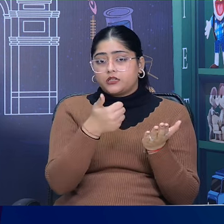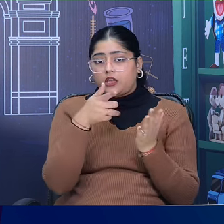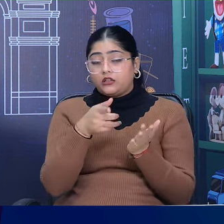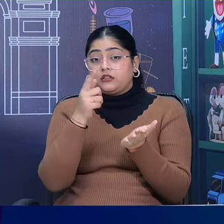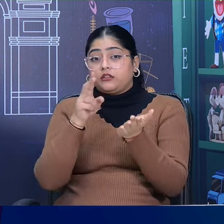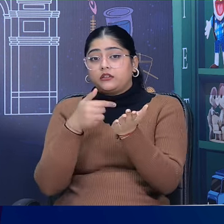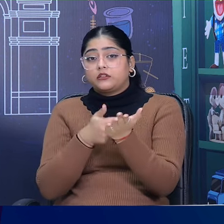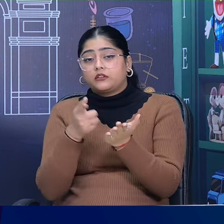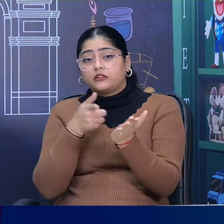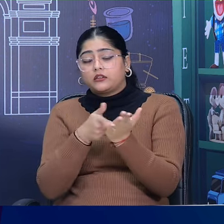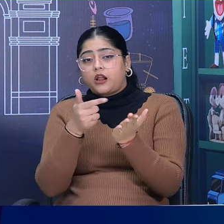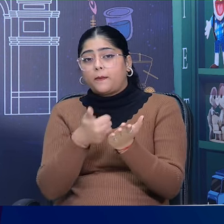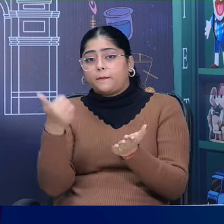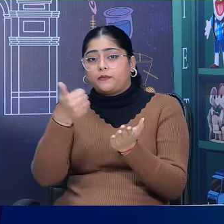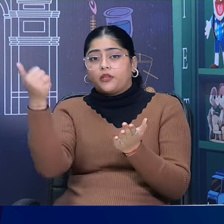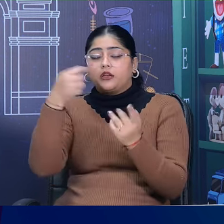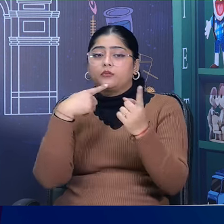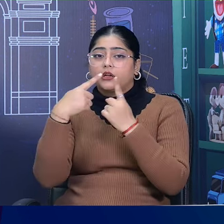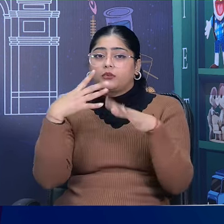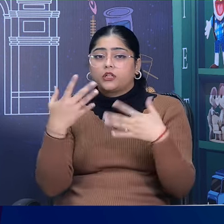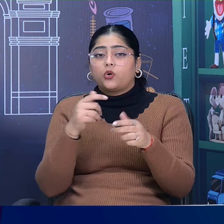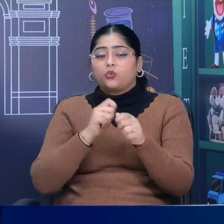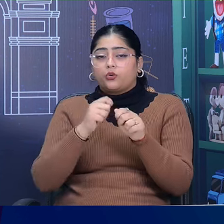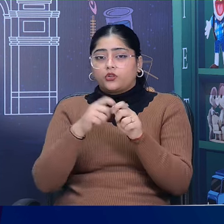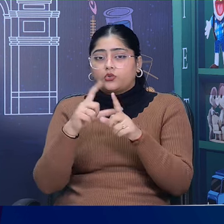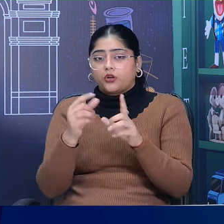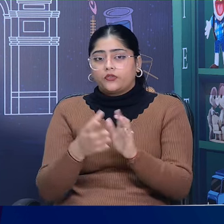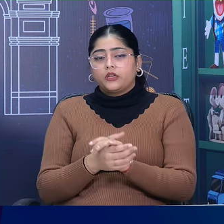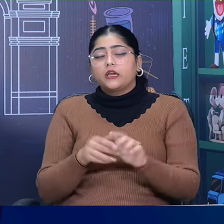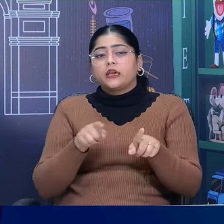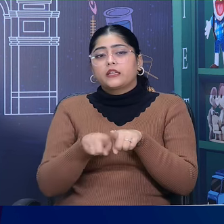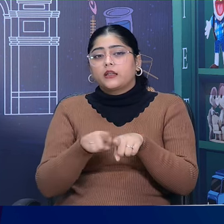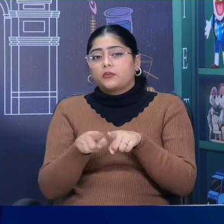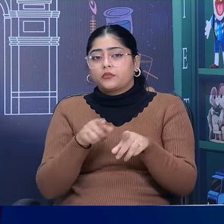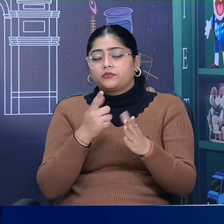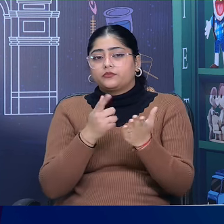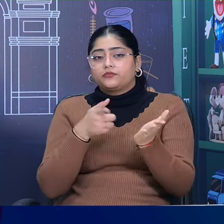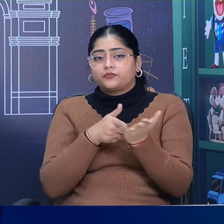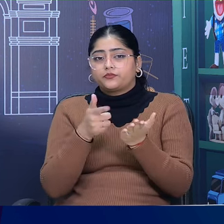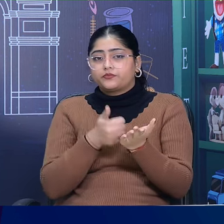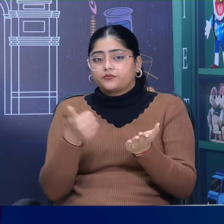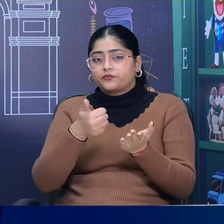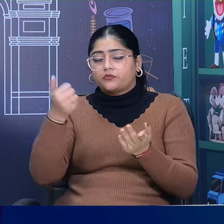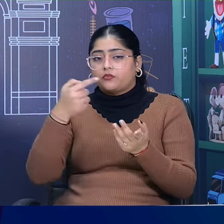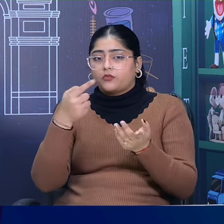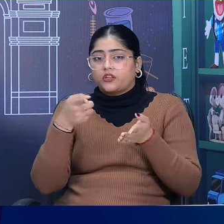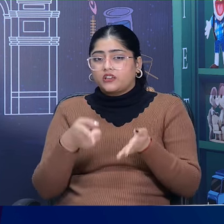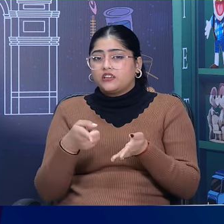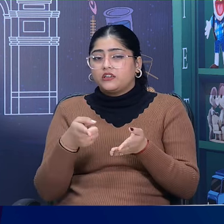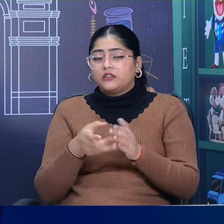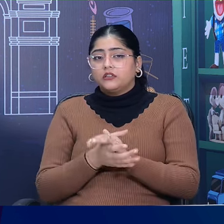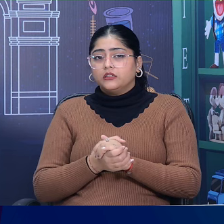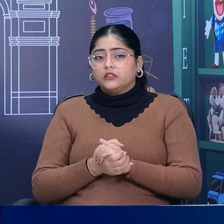है सर एक प्रश्न और जानना चाहूंगी कि अब यह पंचायती राज हमने गांव की बात करी तो ऐसे में जो हमारी सरकार है वो